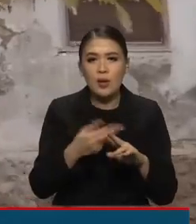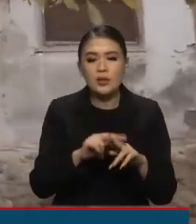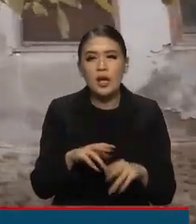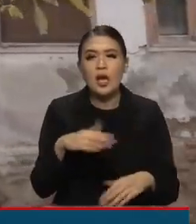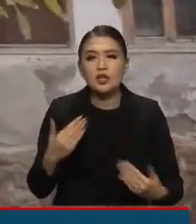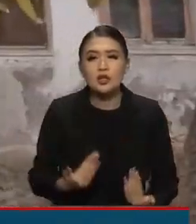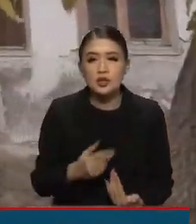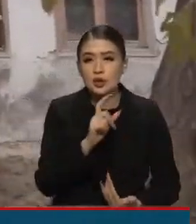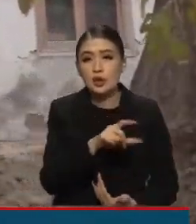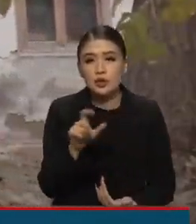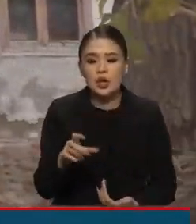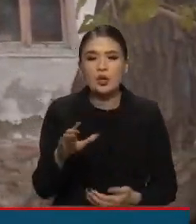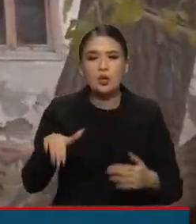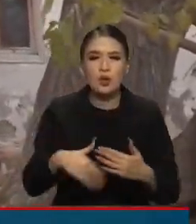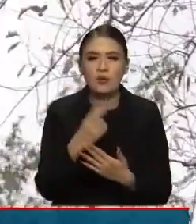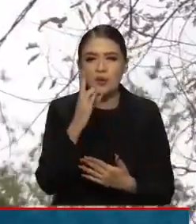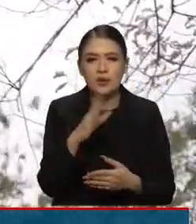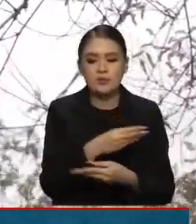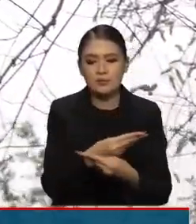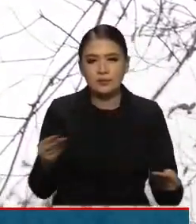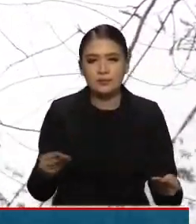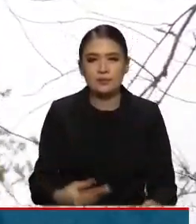жильцам предоставят новые квартиры.